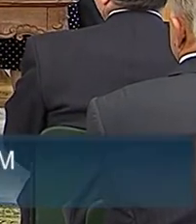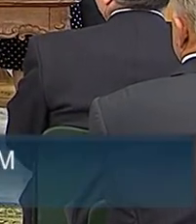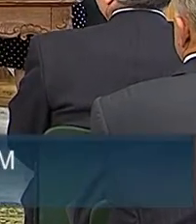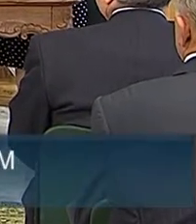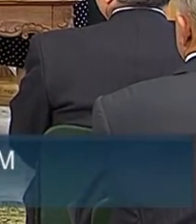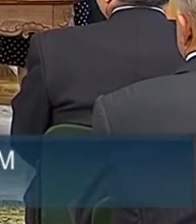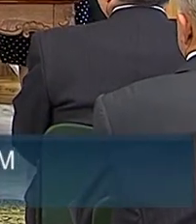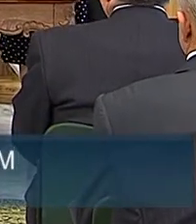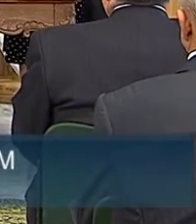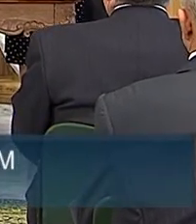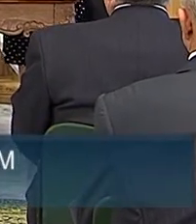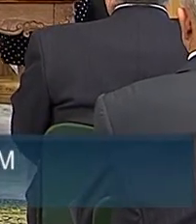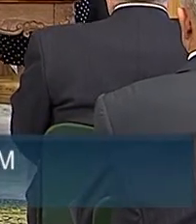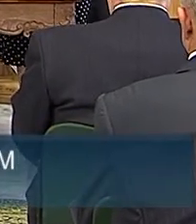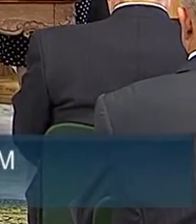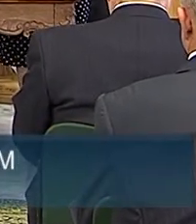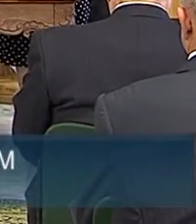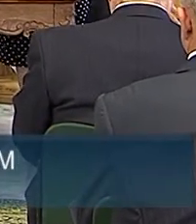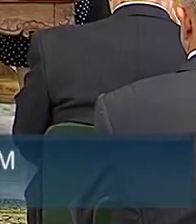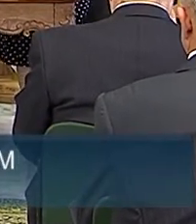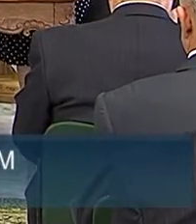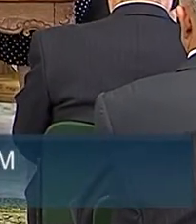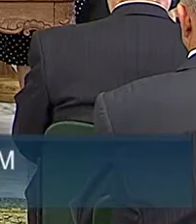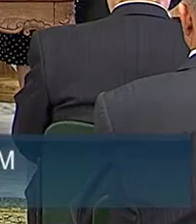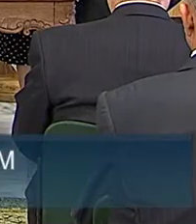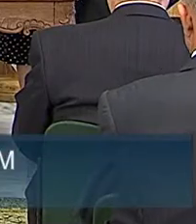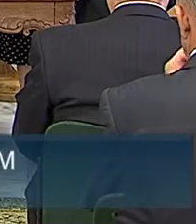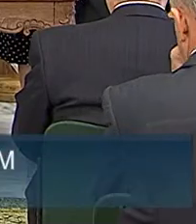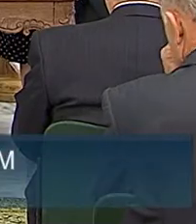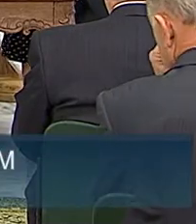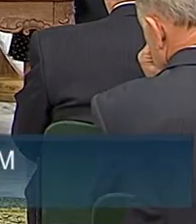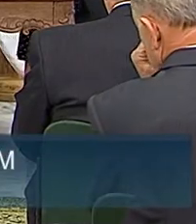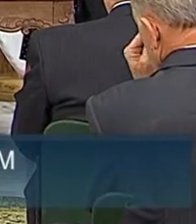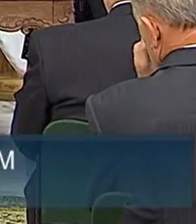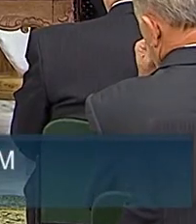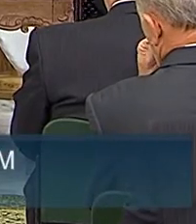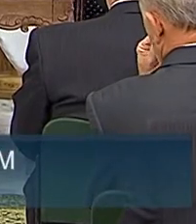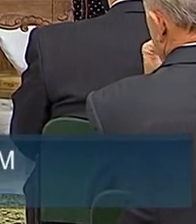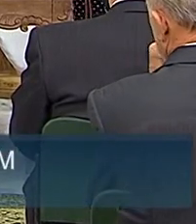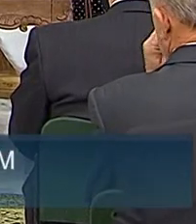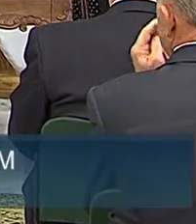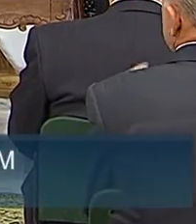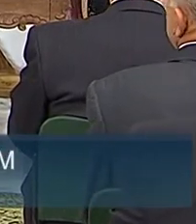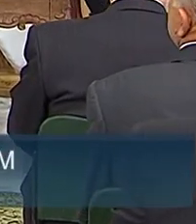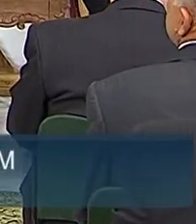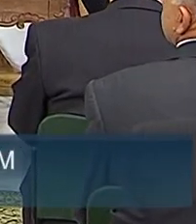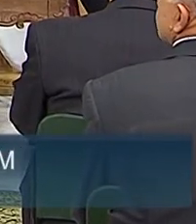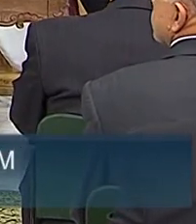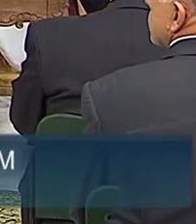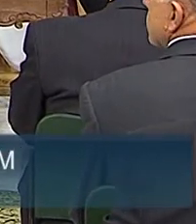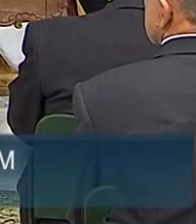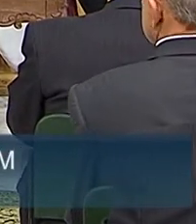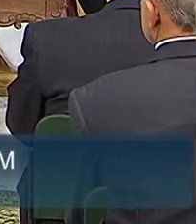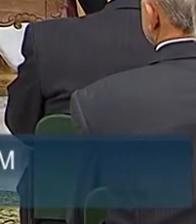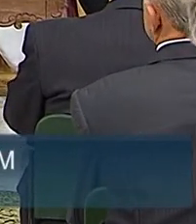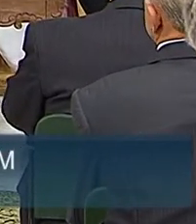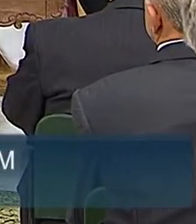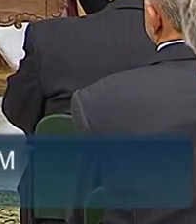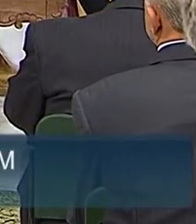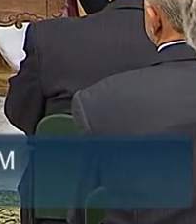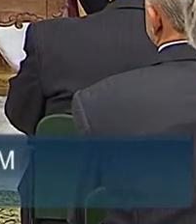연방공화국 과학기술혁신부 간 창조경제와 지식기반 사회에 관한 양해각서를